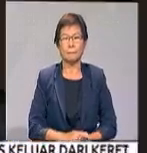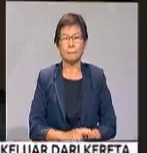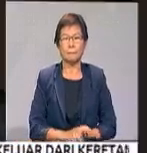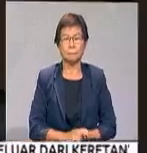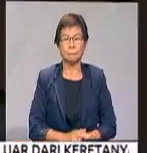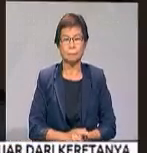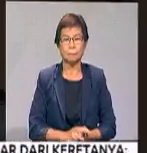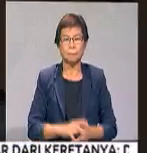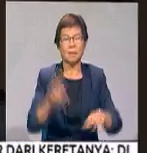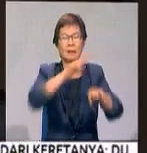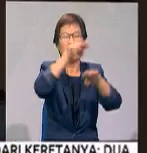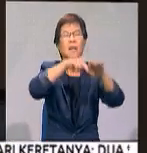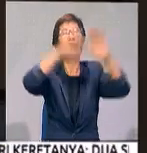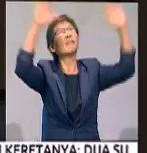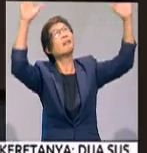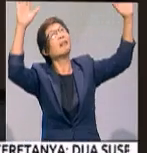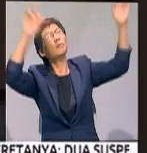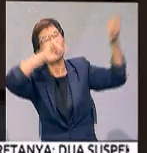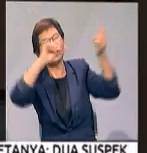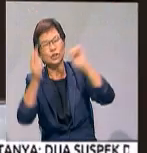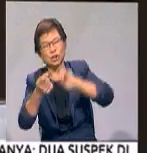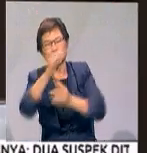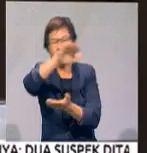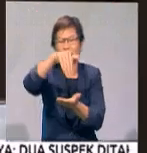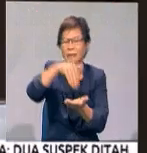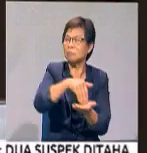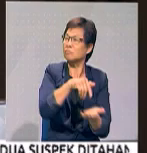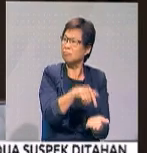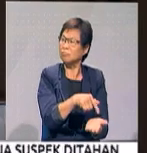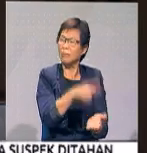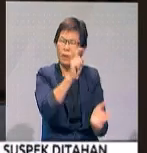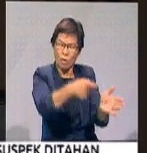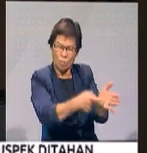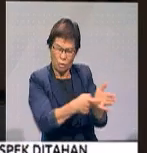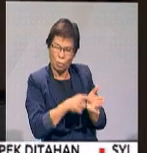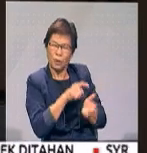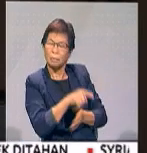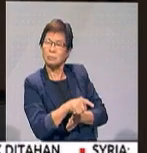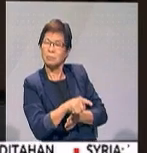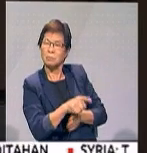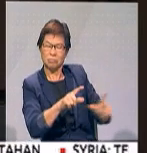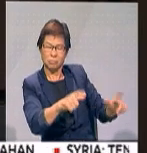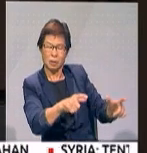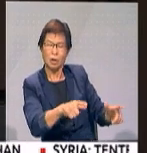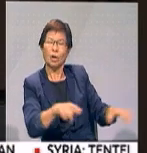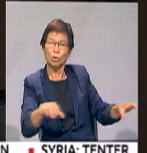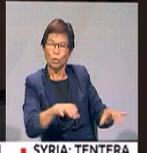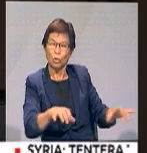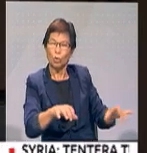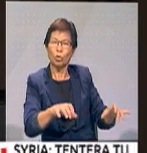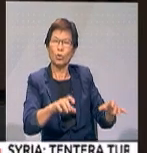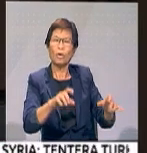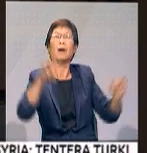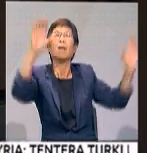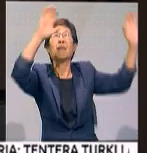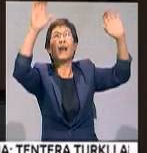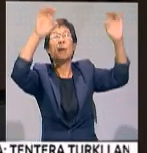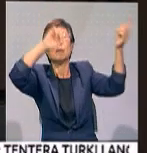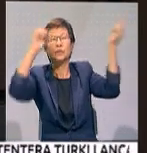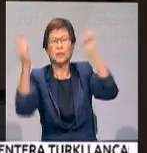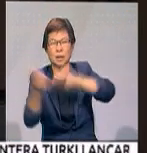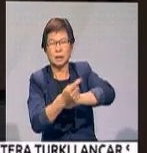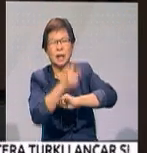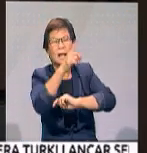A National Climate Change Center is required to do climate change related data